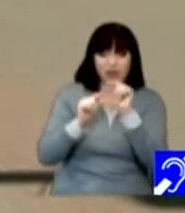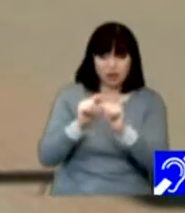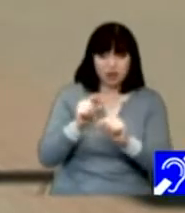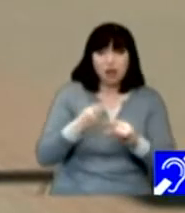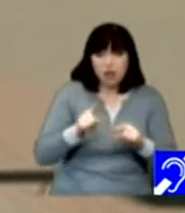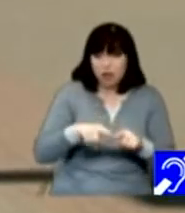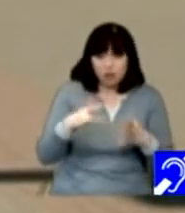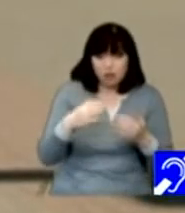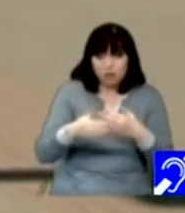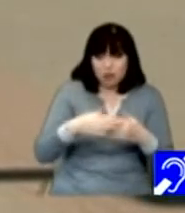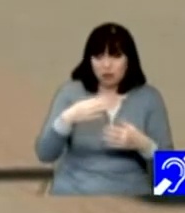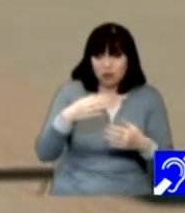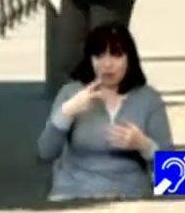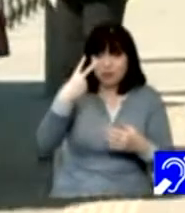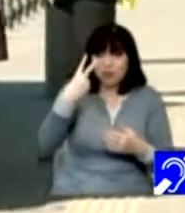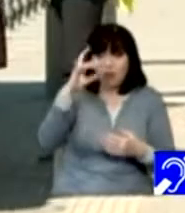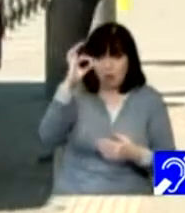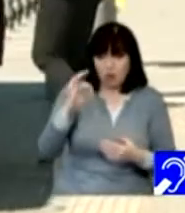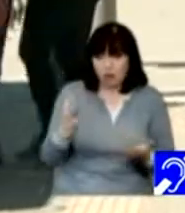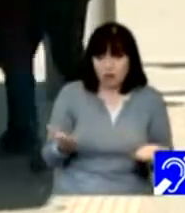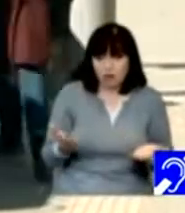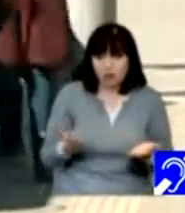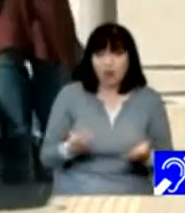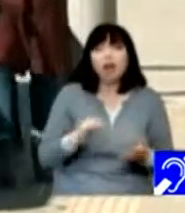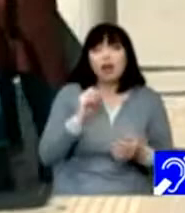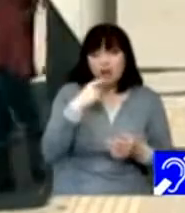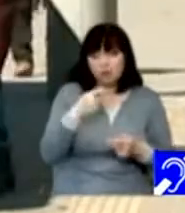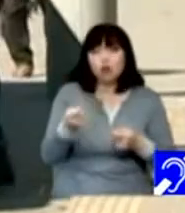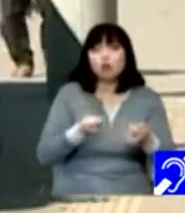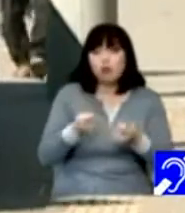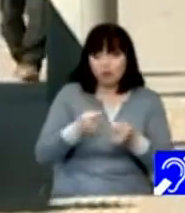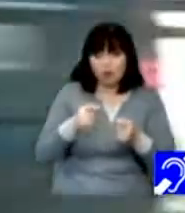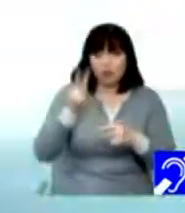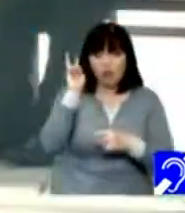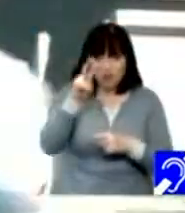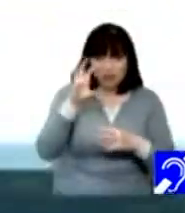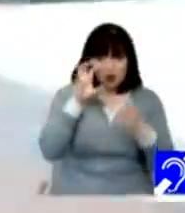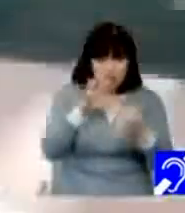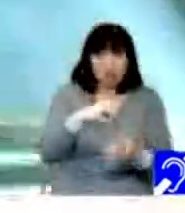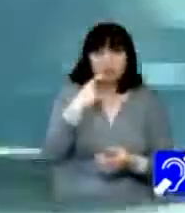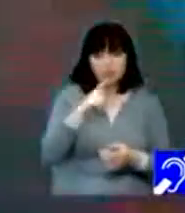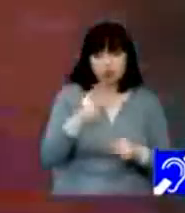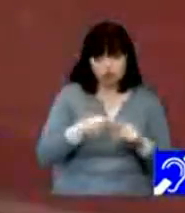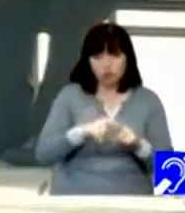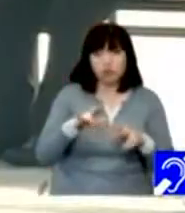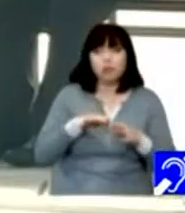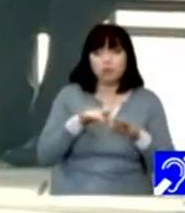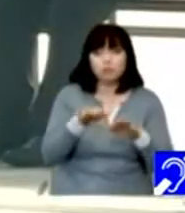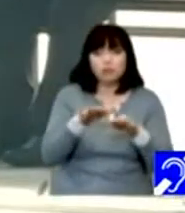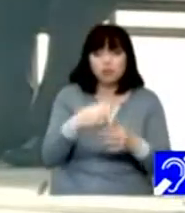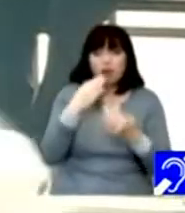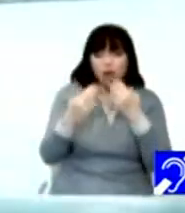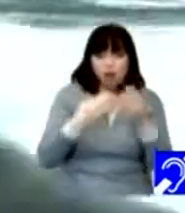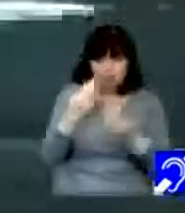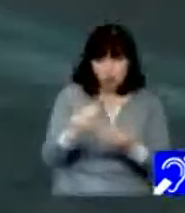de 2% din totalul acestora. Potrivit Direcției Transport, rezultatele sondajului realizat de compania de